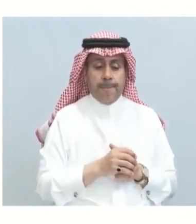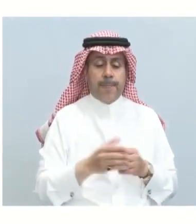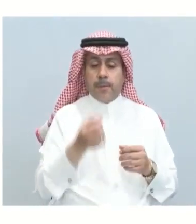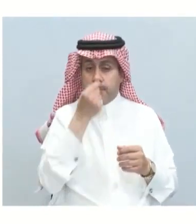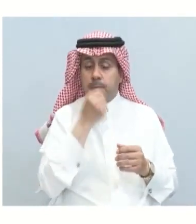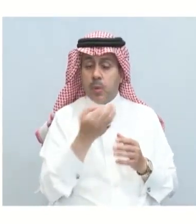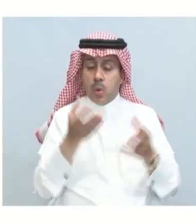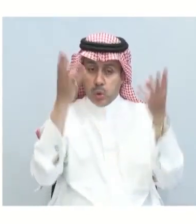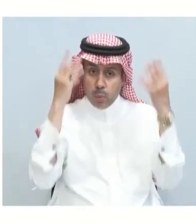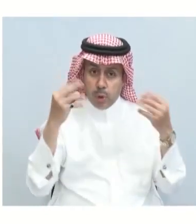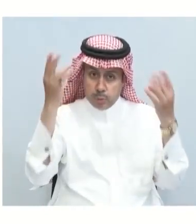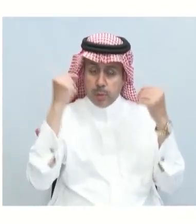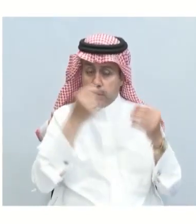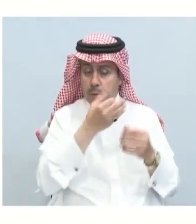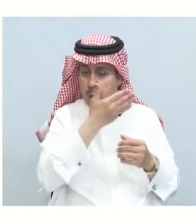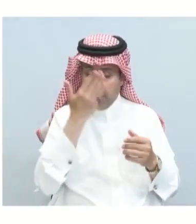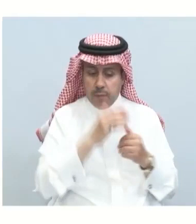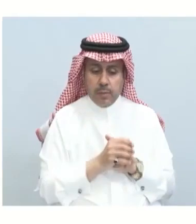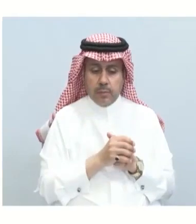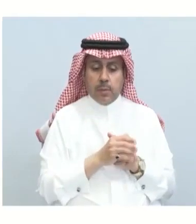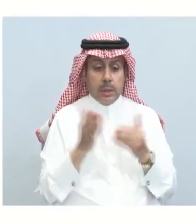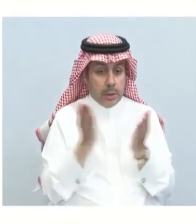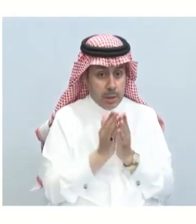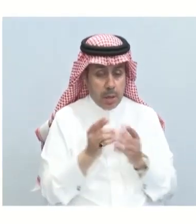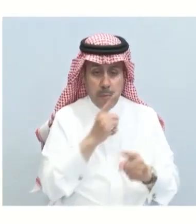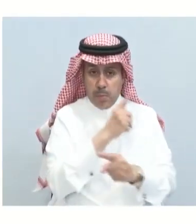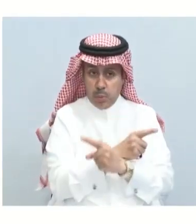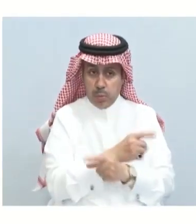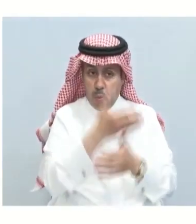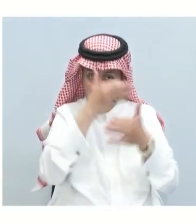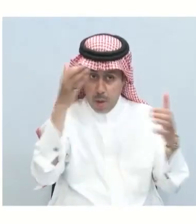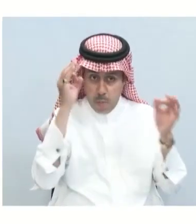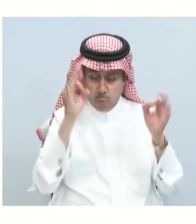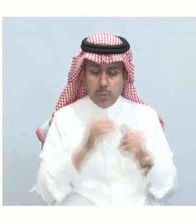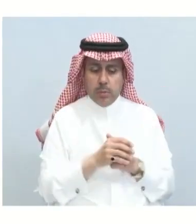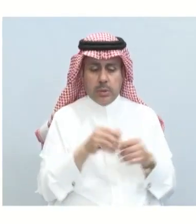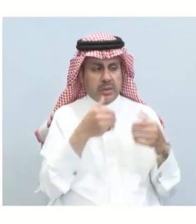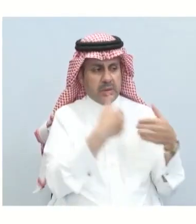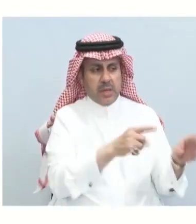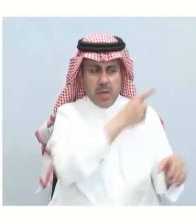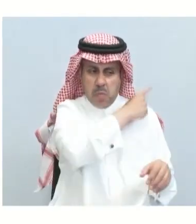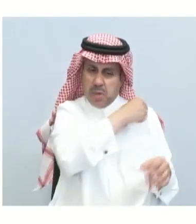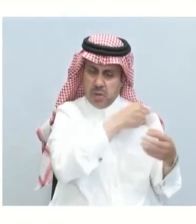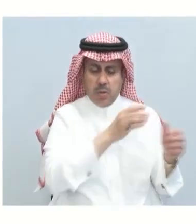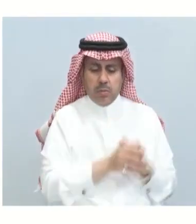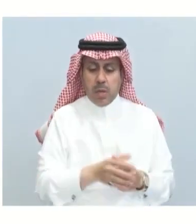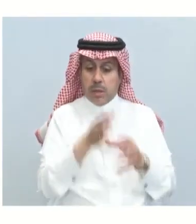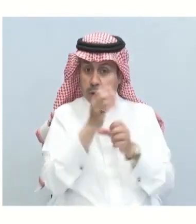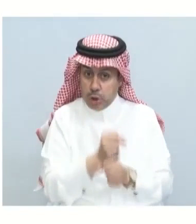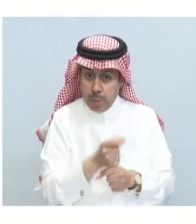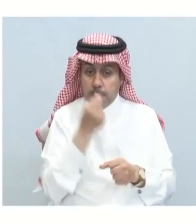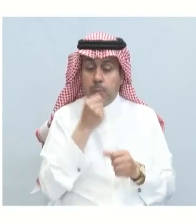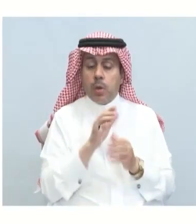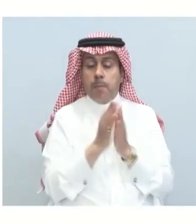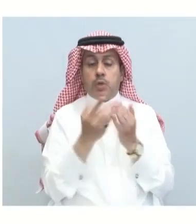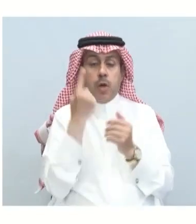القراءه والمراجعه الدائمه للقران الكريم الدراسه على مشايخ متقنين ترك المعاصي والذنوب الالتزام بالقراءه